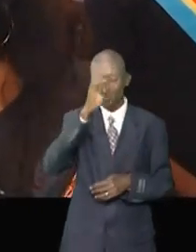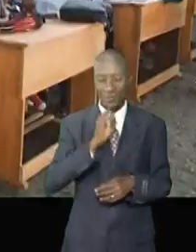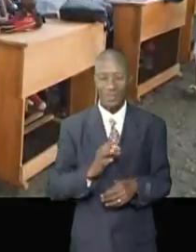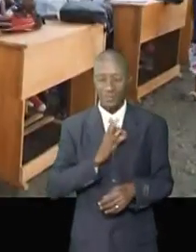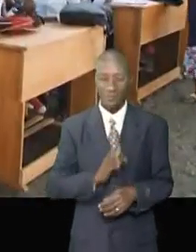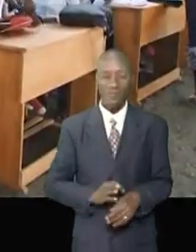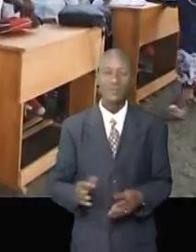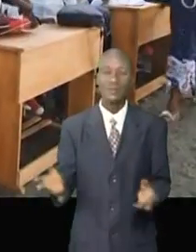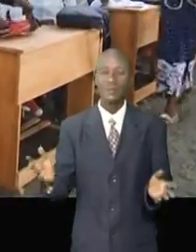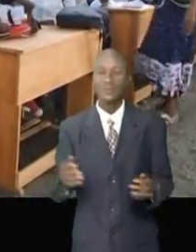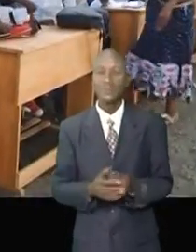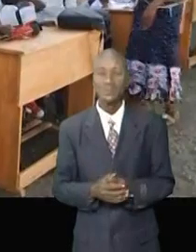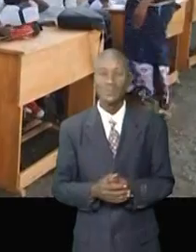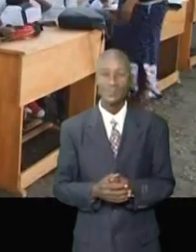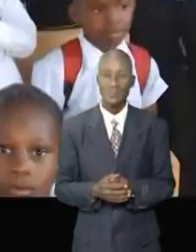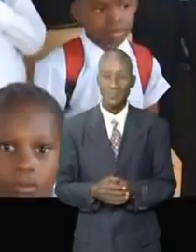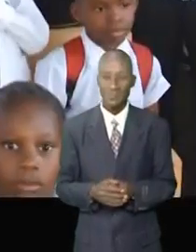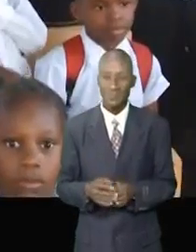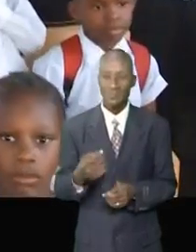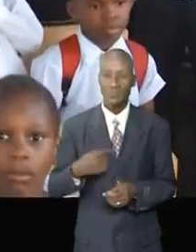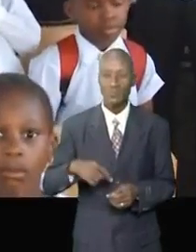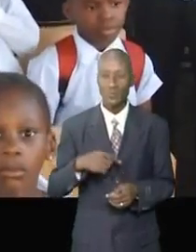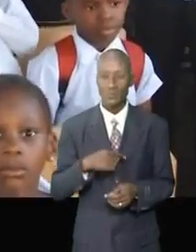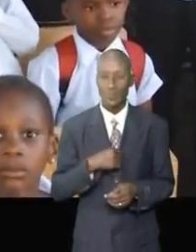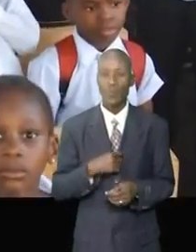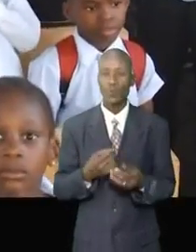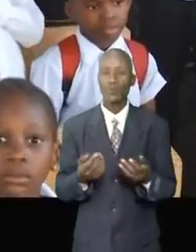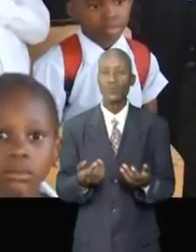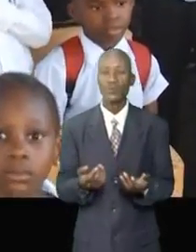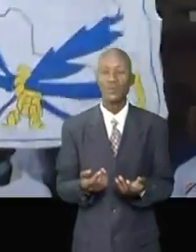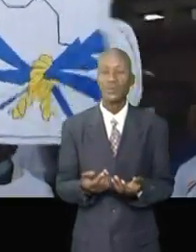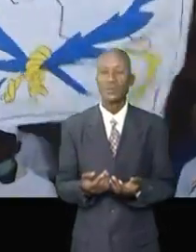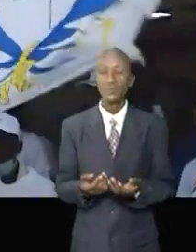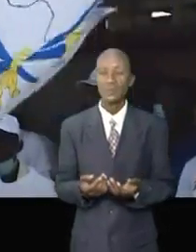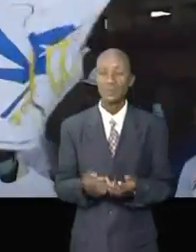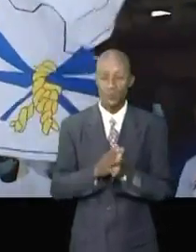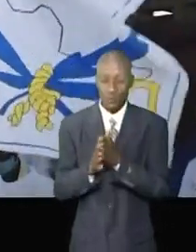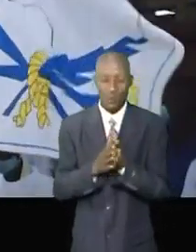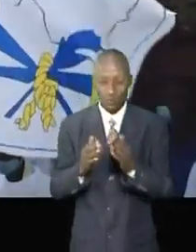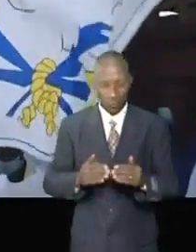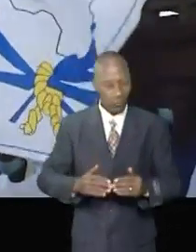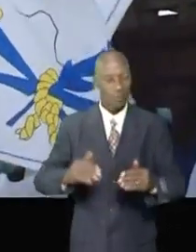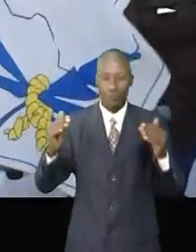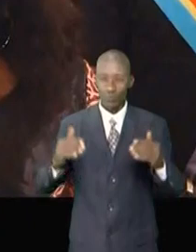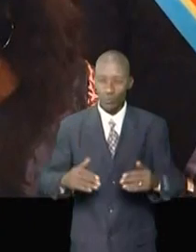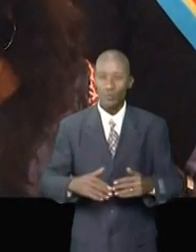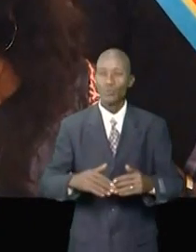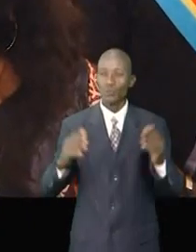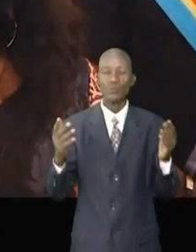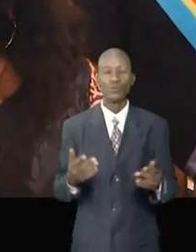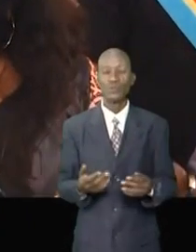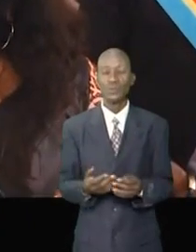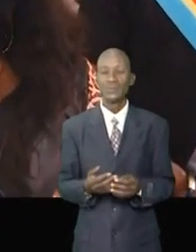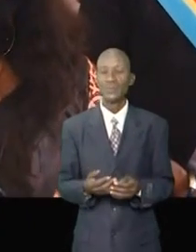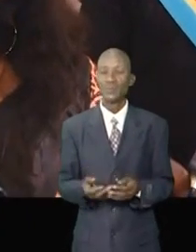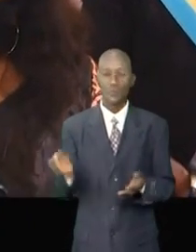Si nous voulons que les enfants aient, bien que ce soit gratuit, mais que ce soit un enseignement de qualité. Et pour qu'il y ait un enseignement de qualité, les